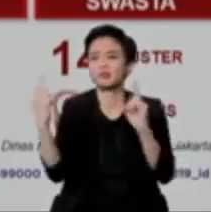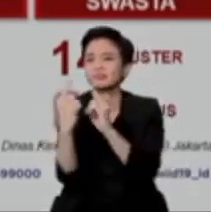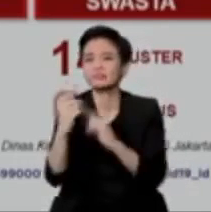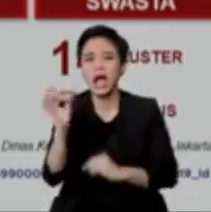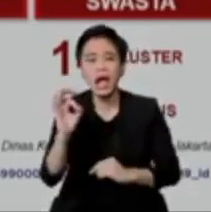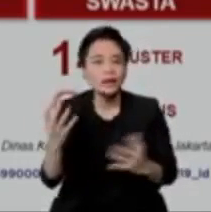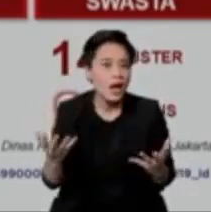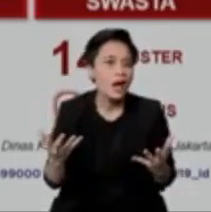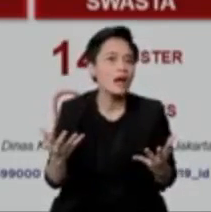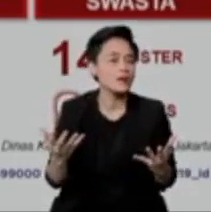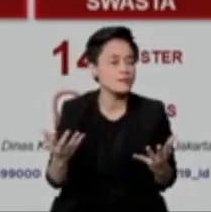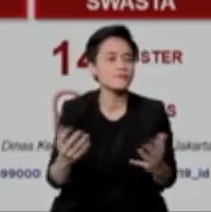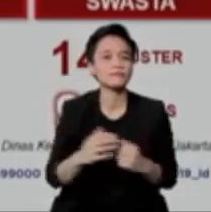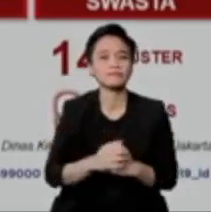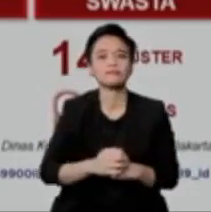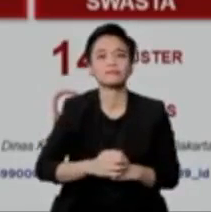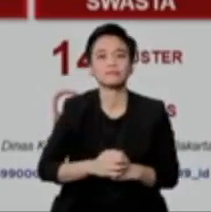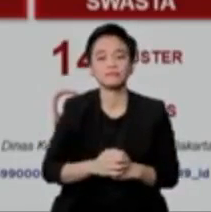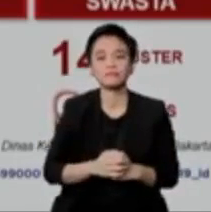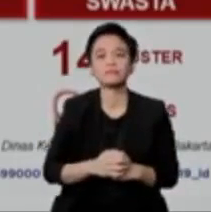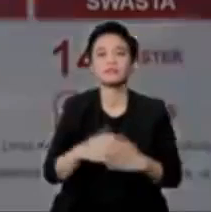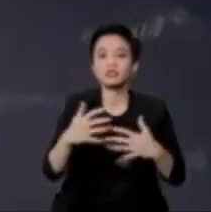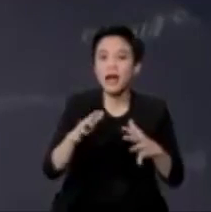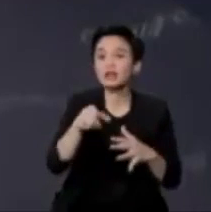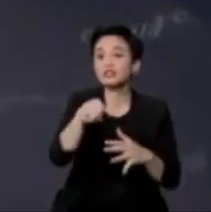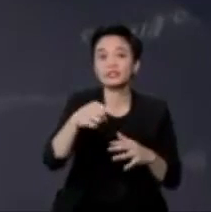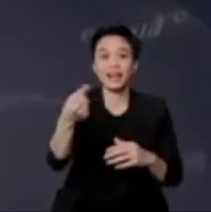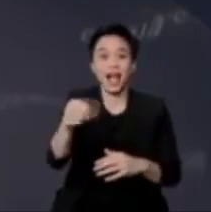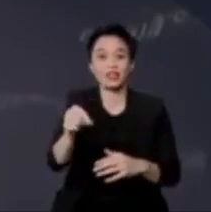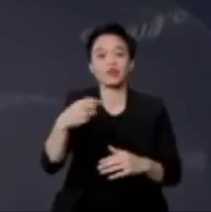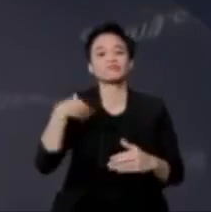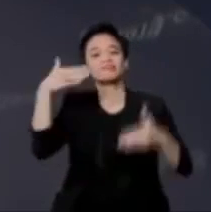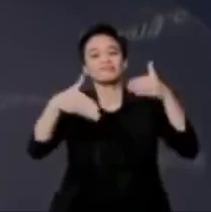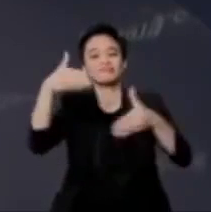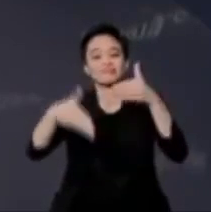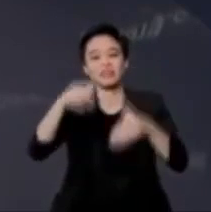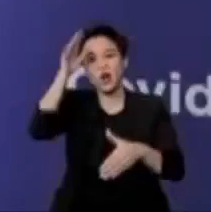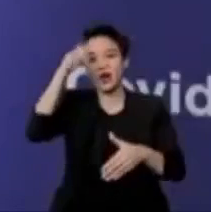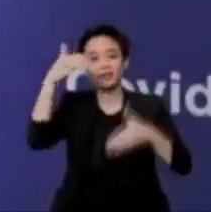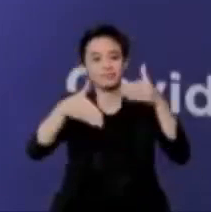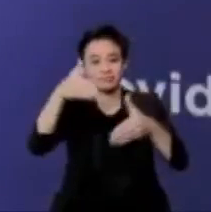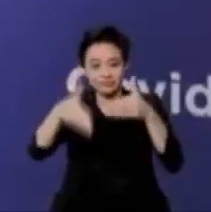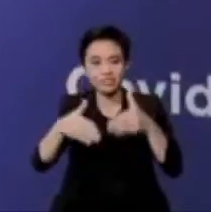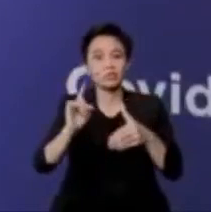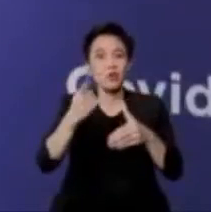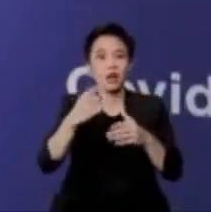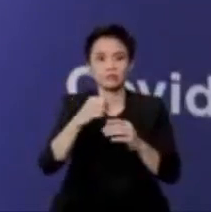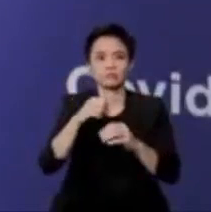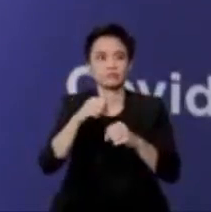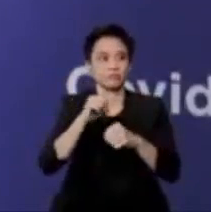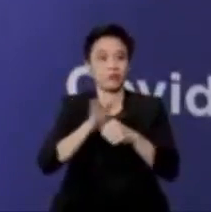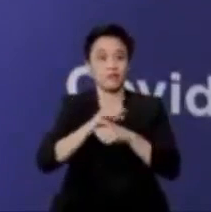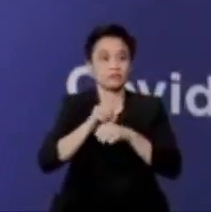Kemudian baiknya lagi lebih jauhnya adalah waktu kemudian ketemu di kantor itu bahwa di kantor atau jadi penyebaran kah